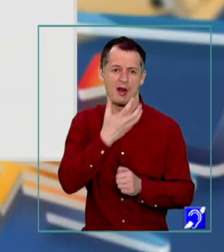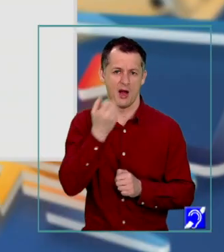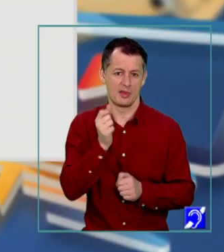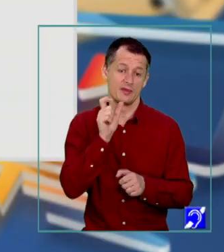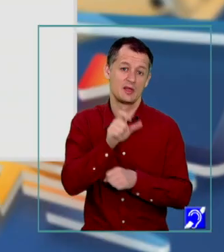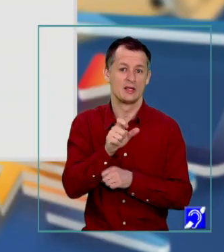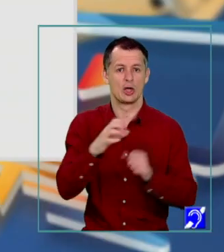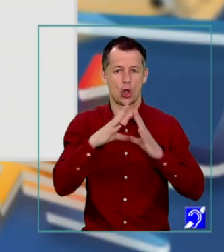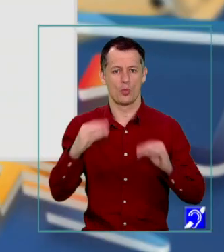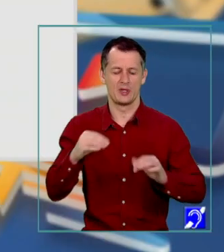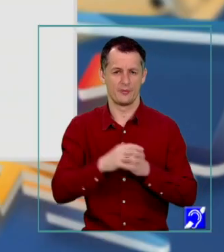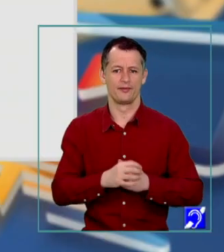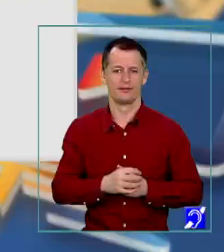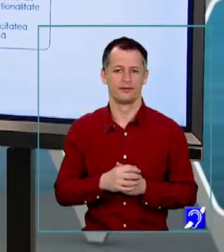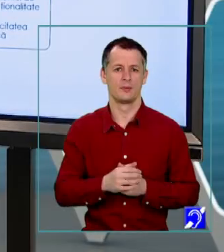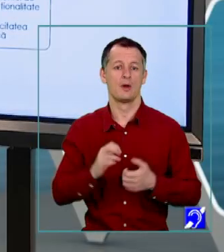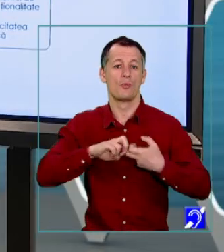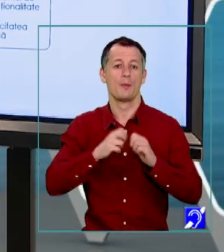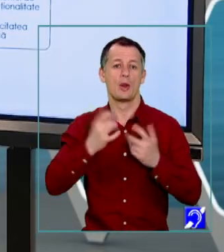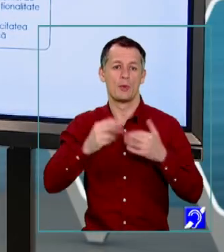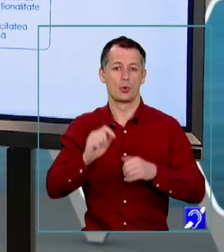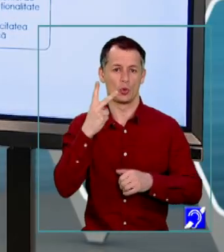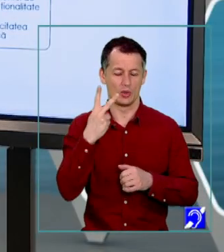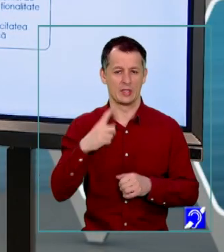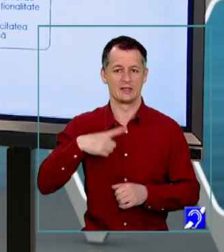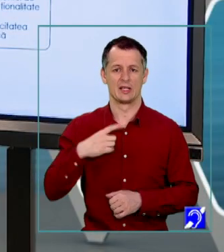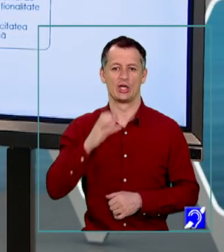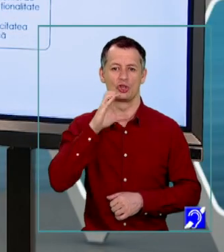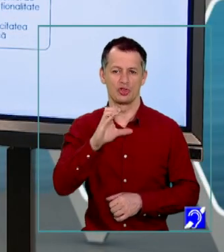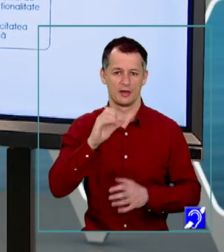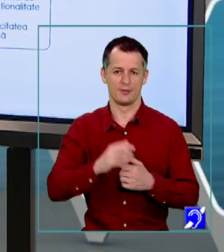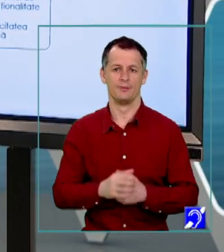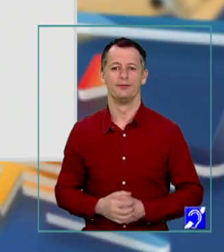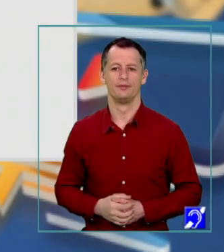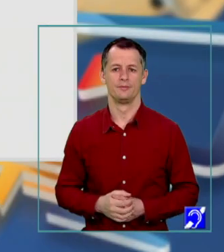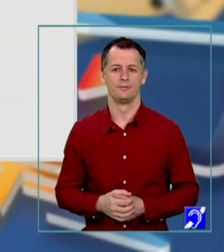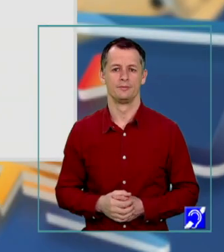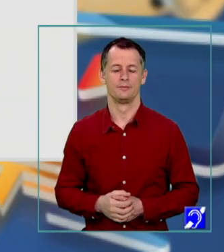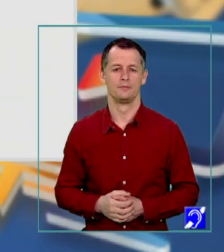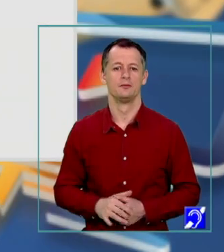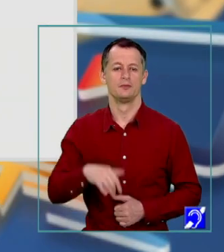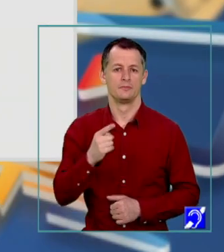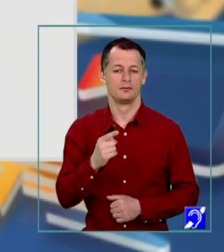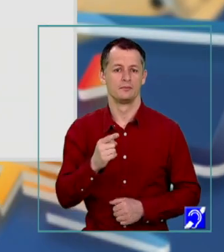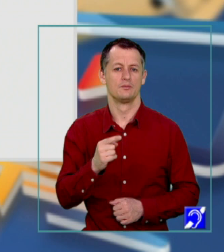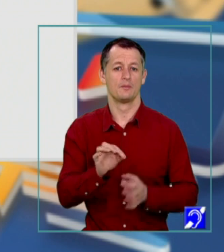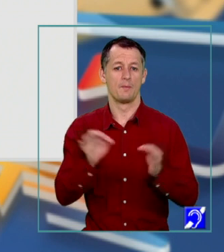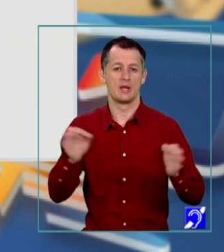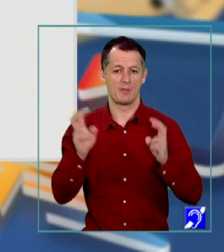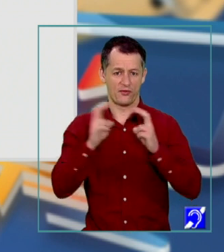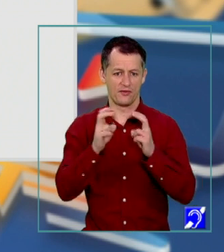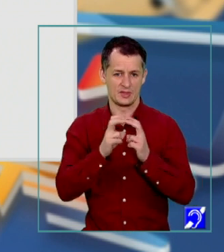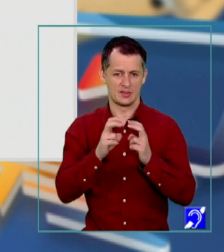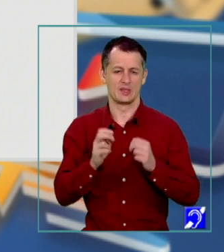la problema numărul 2. Răspunsul corect este C, și anume mărimea fizică numeric egală cu